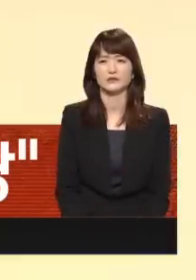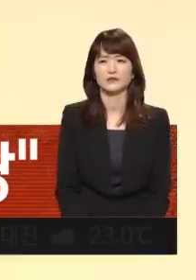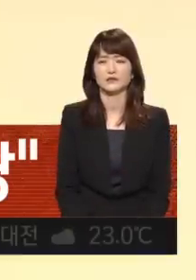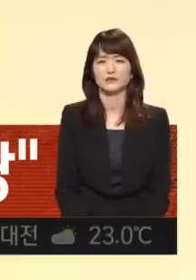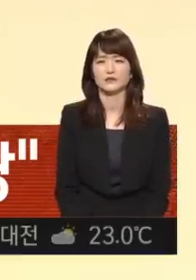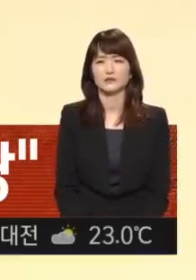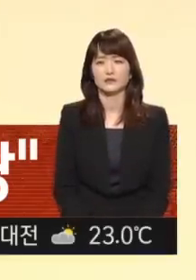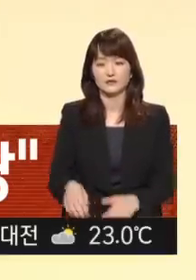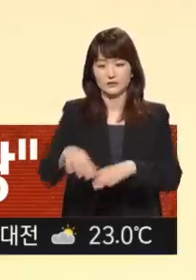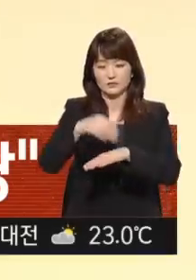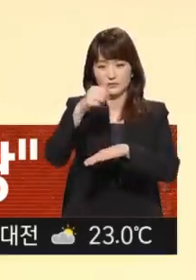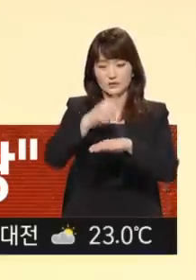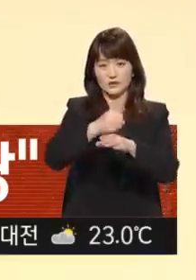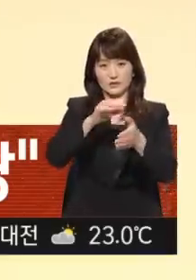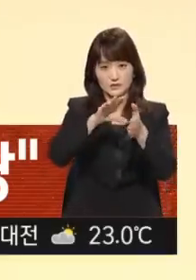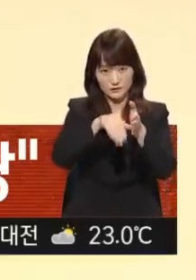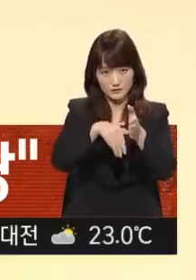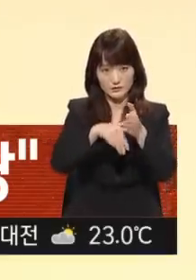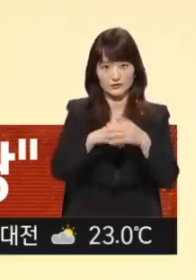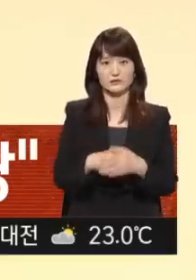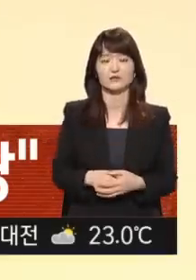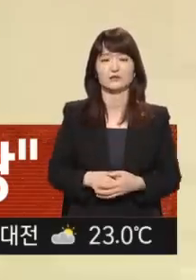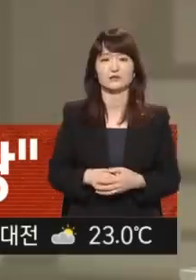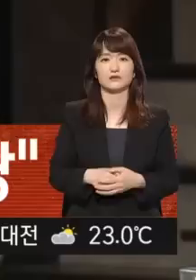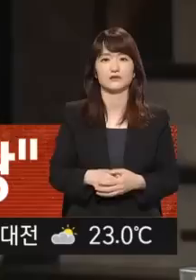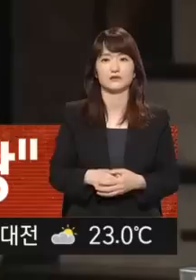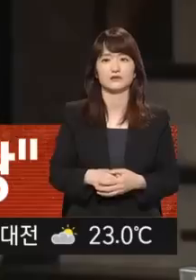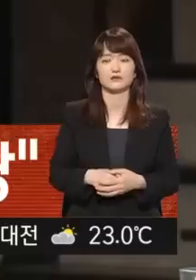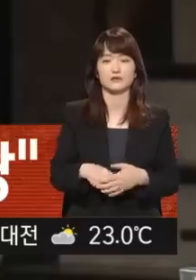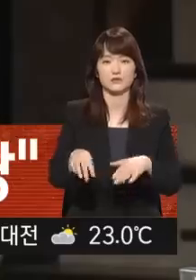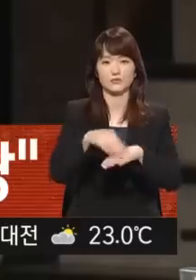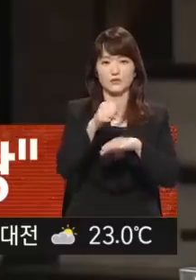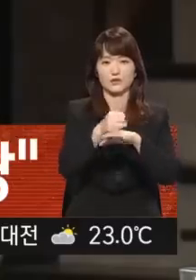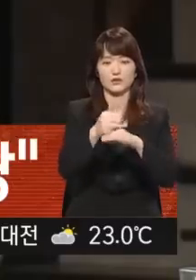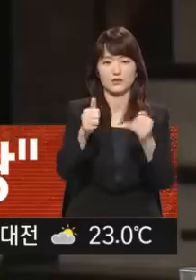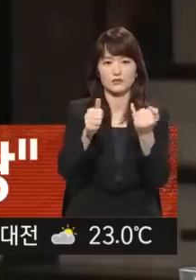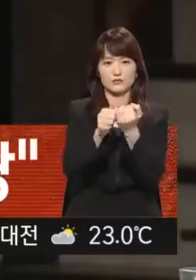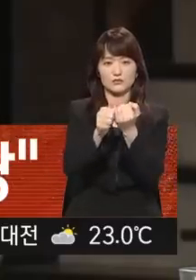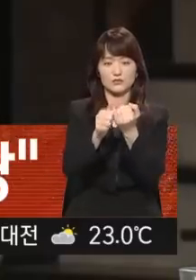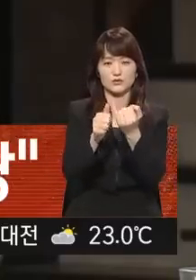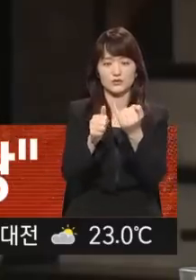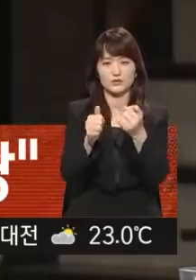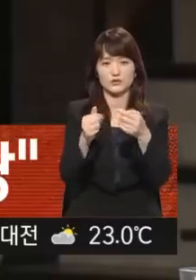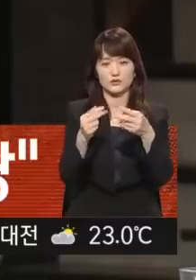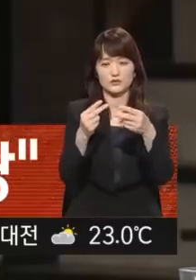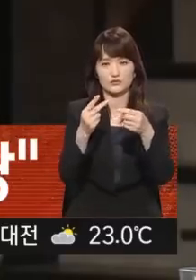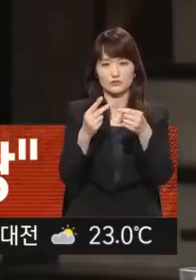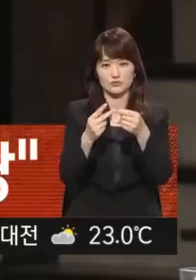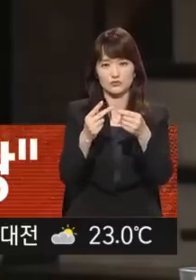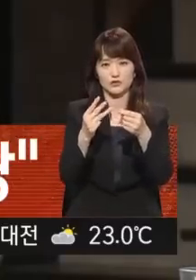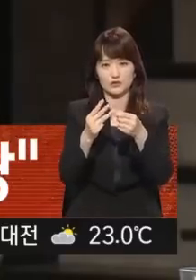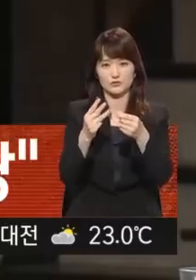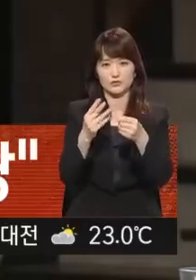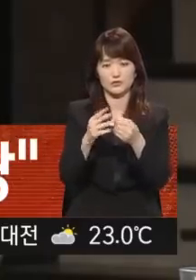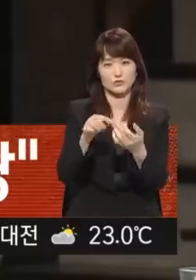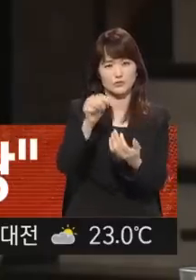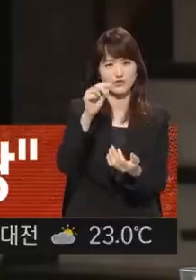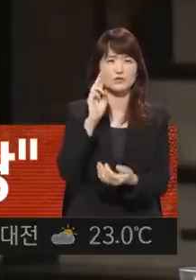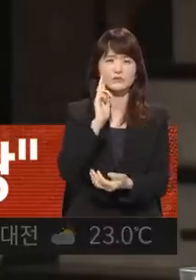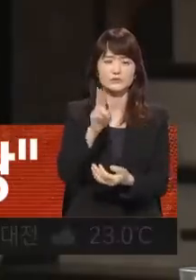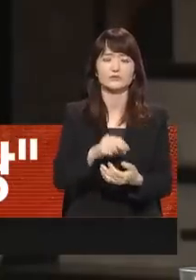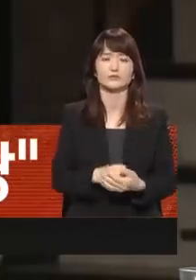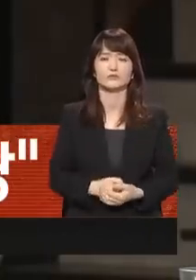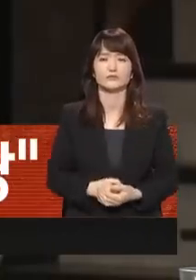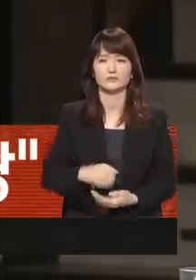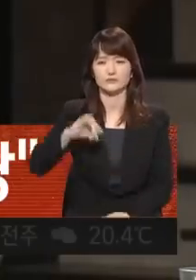왕조 시대에 있어서 뭐 후궁들 선발하는 것보다 한술 더 뜨는 거 같은데요이 실제로 이제이 JMS 간부들이 선발된 그